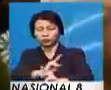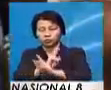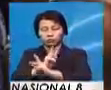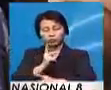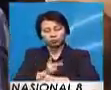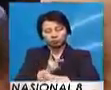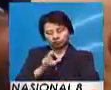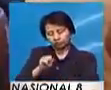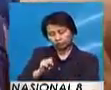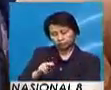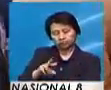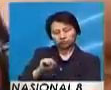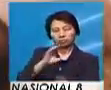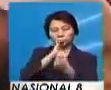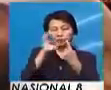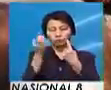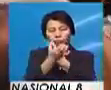Khazanah seni dan budaya negara